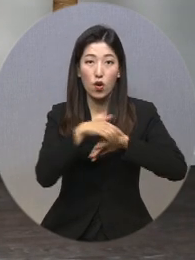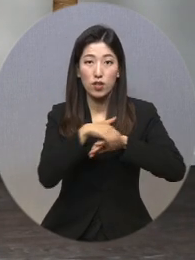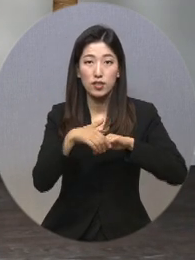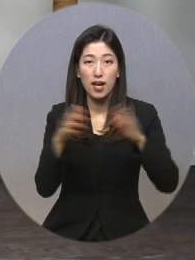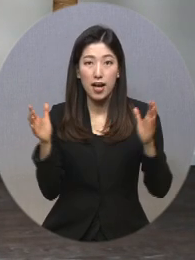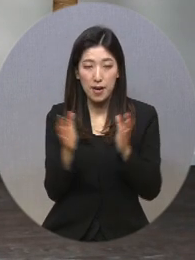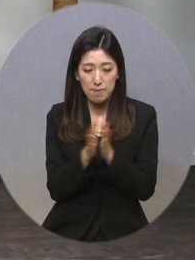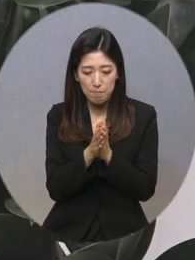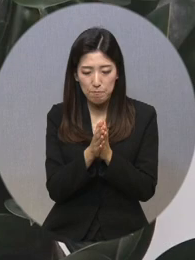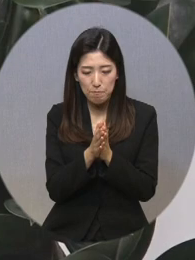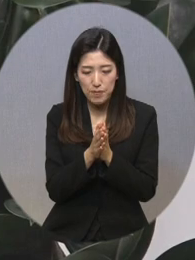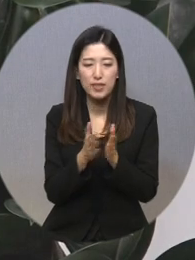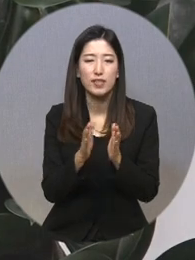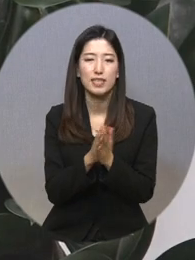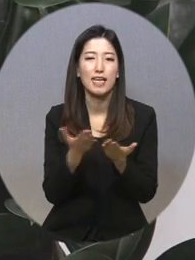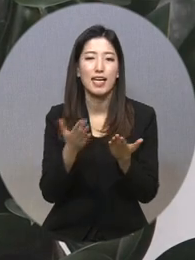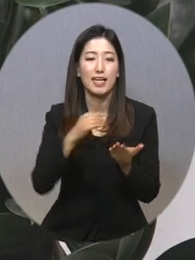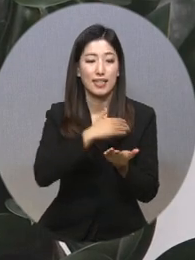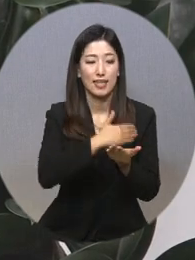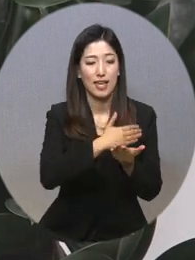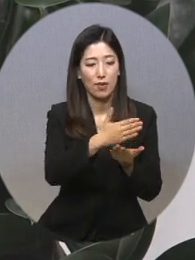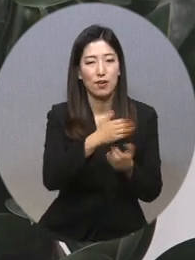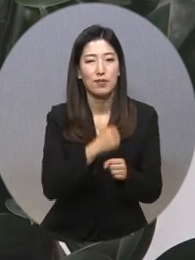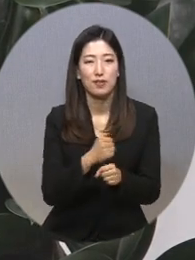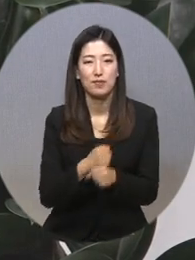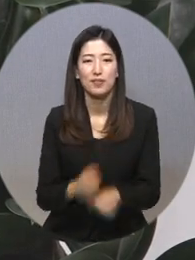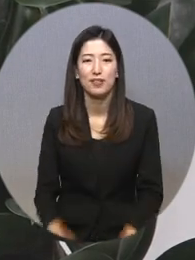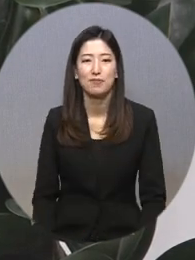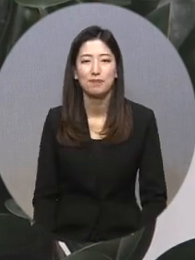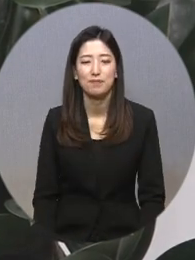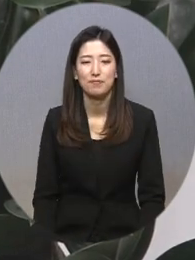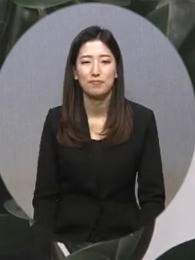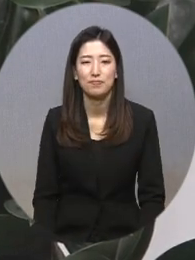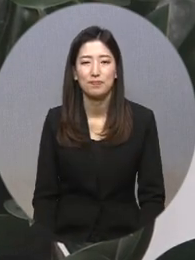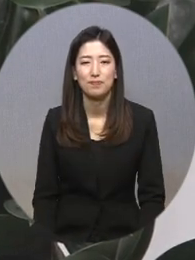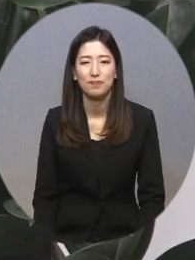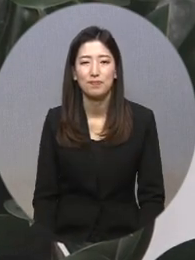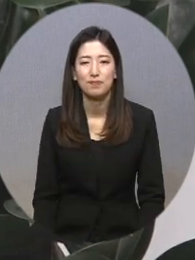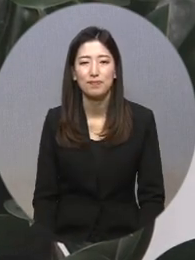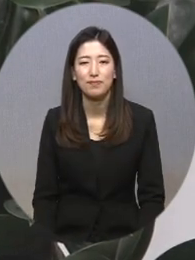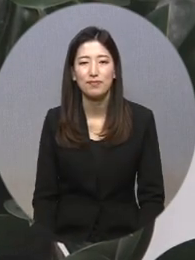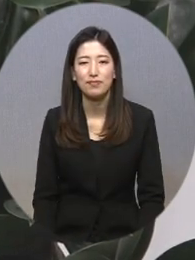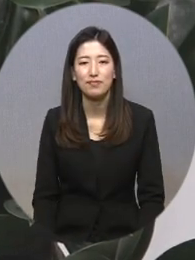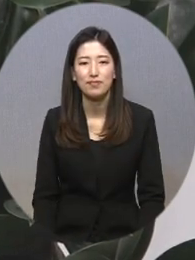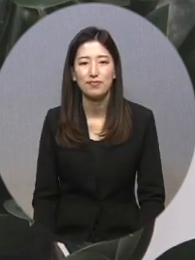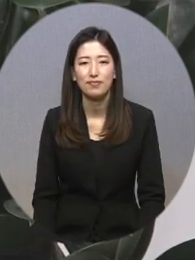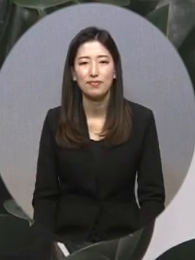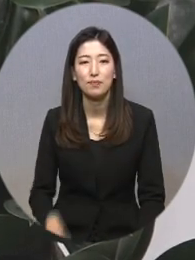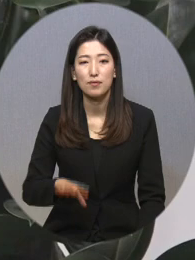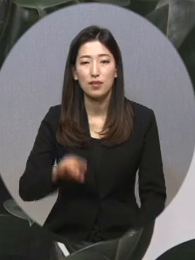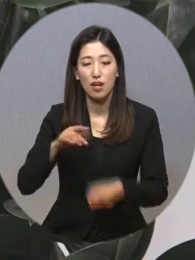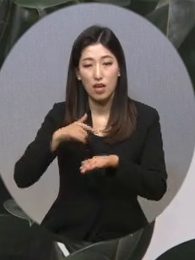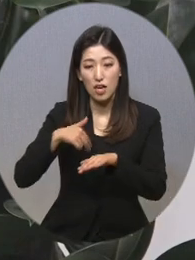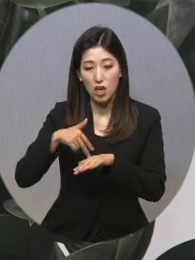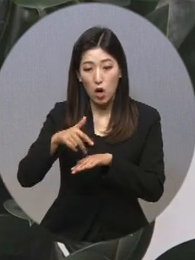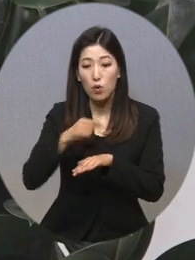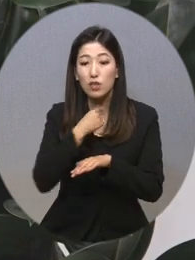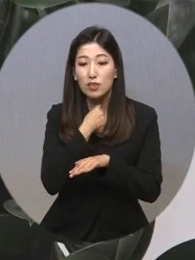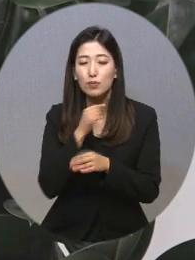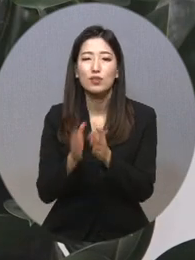적용시켜보고 싶었습니다. 그래서 우선 제시해보고 싶은 것이 걷고 싶은 도시의